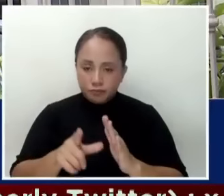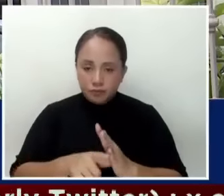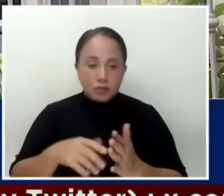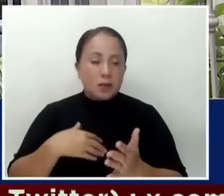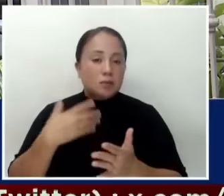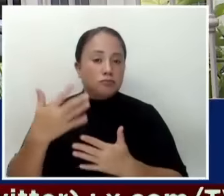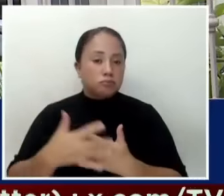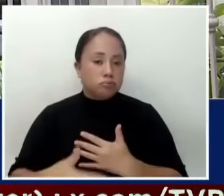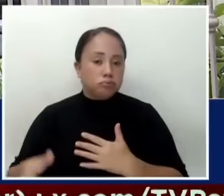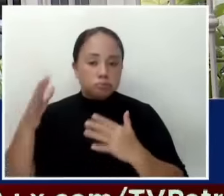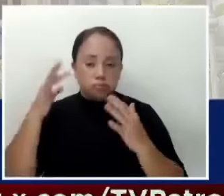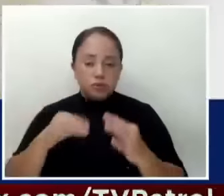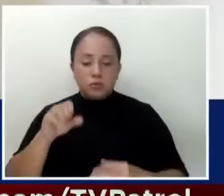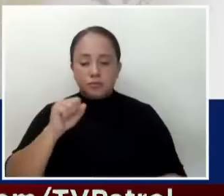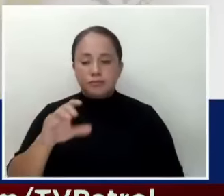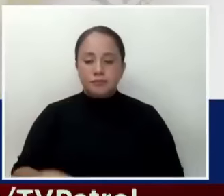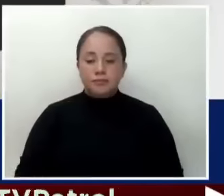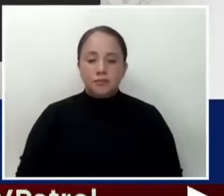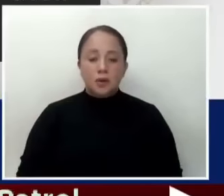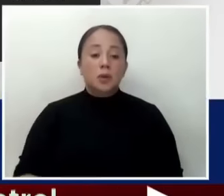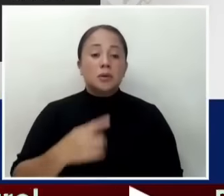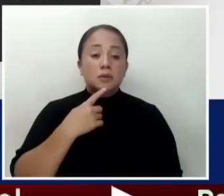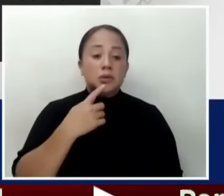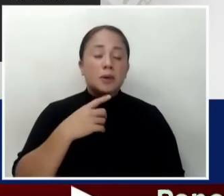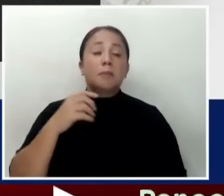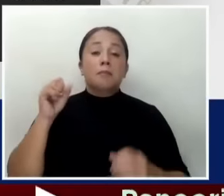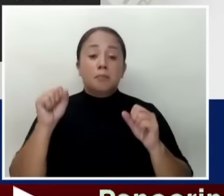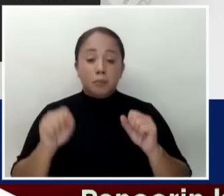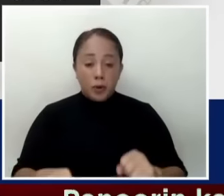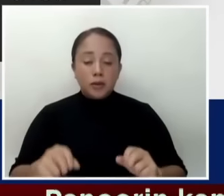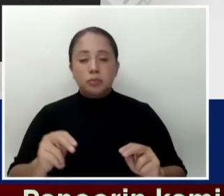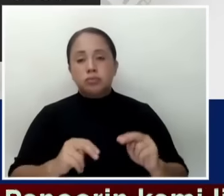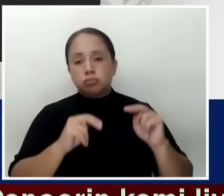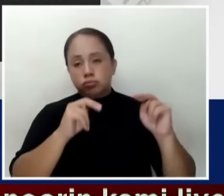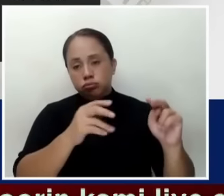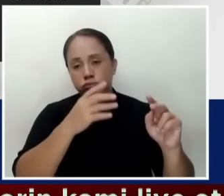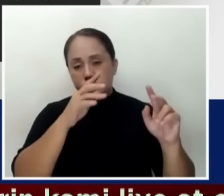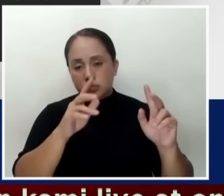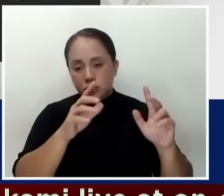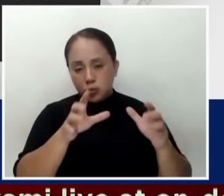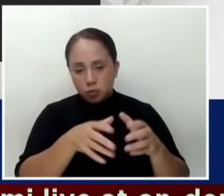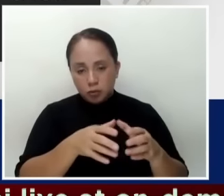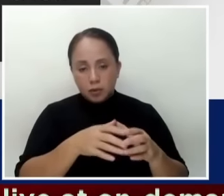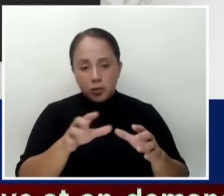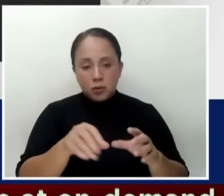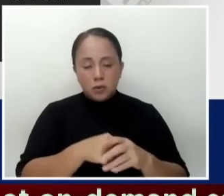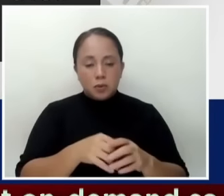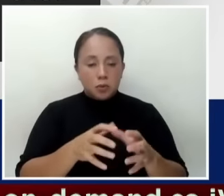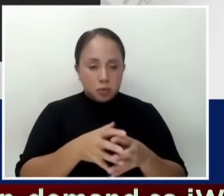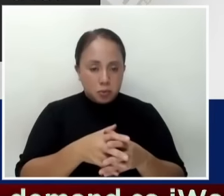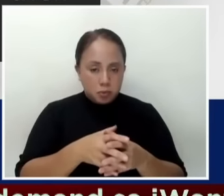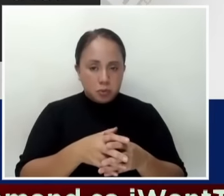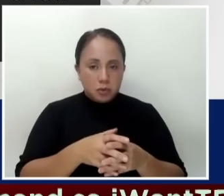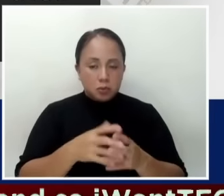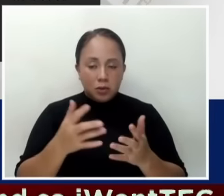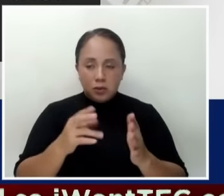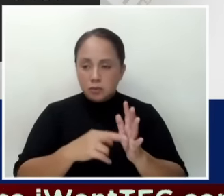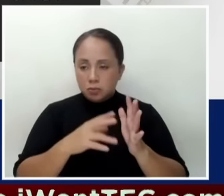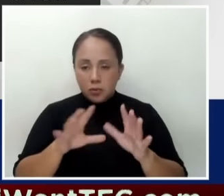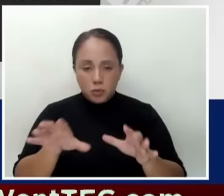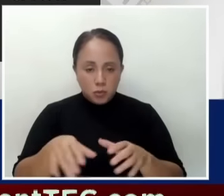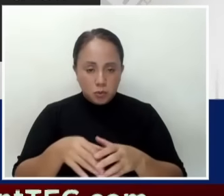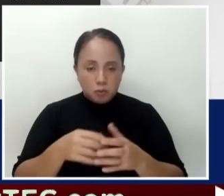desisyon ng Korte Suprema na nagsabing maaaring maging nominee ng grupo ang kabilang sa isang marginalized o underrepresented sector o